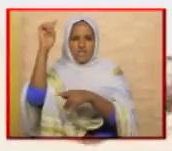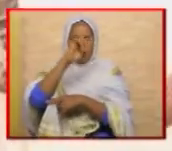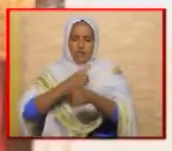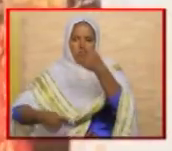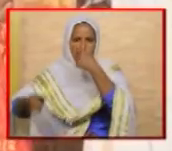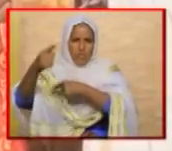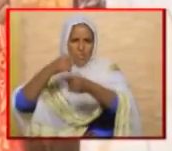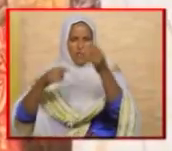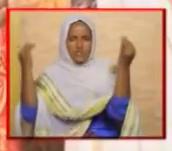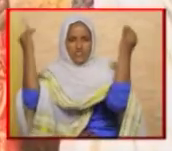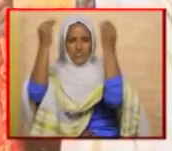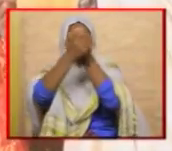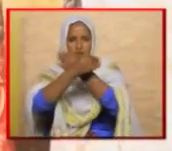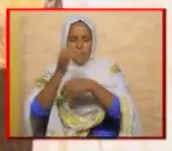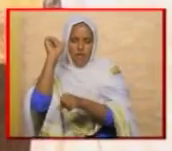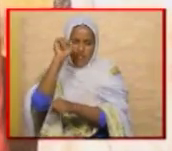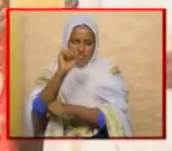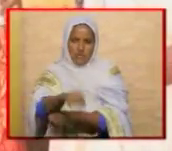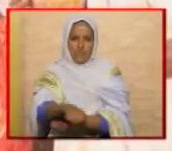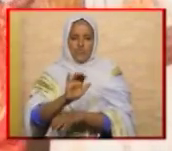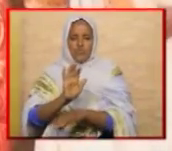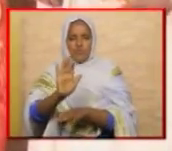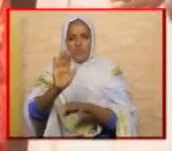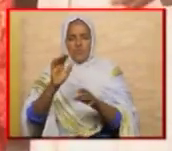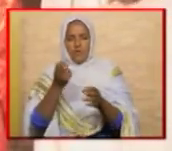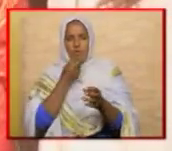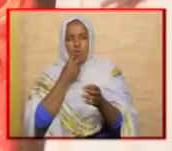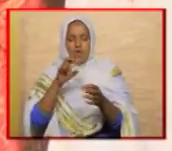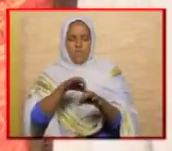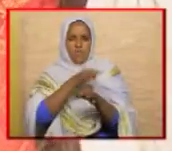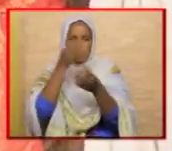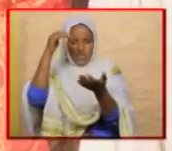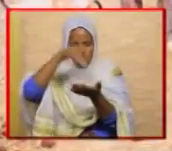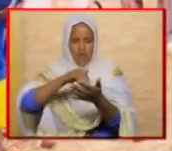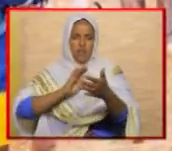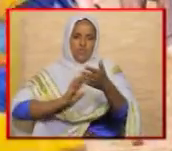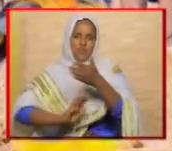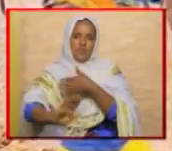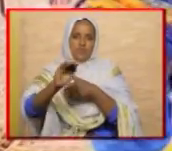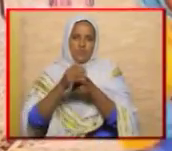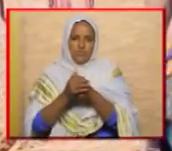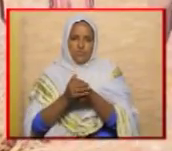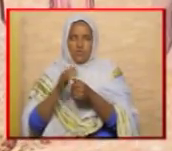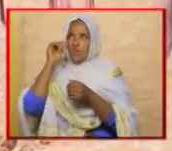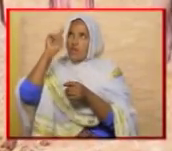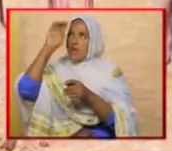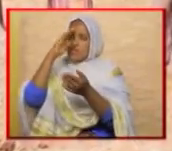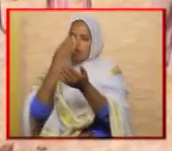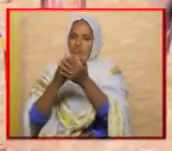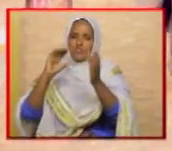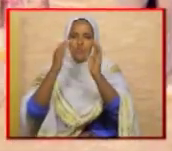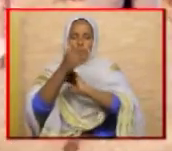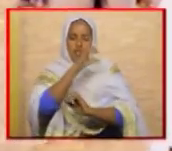አዲስ ቀን ወጣልኝ ጨለማ አሸነፍኩኝ ከውሃና መንፈስ ዳግም ተወለድኩኝ ያንተ